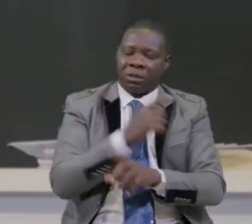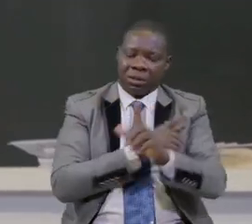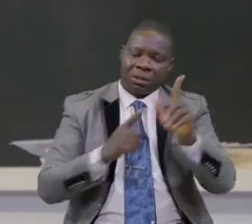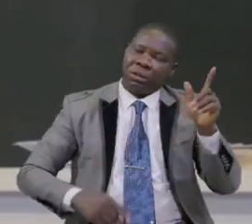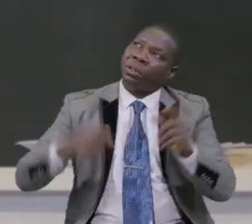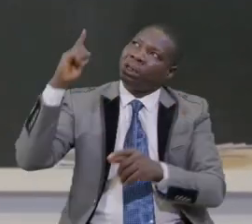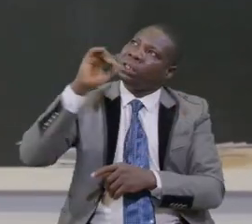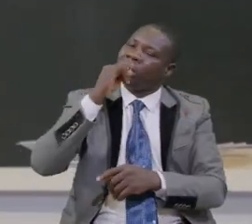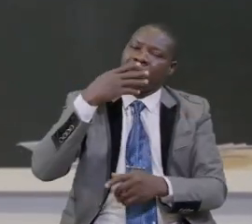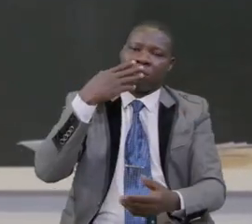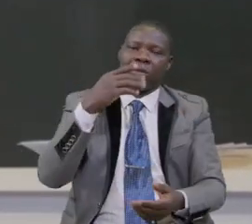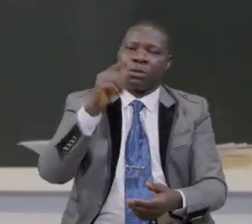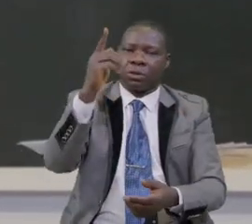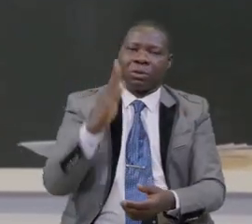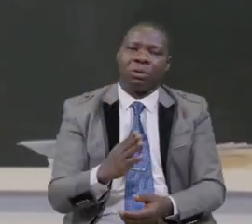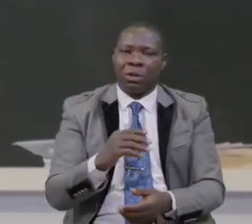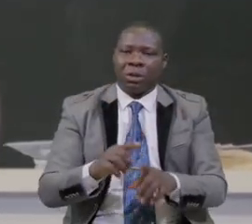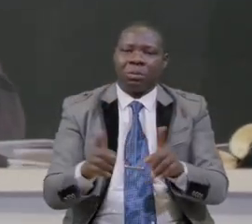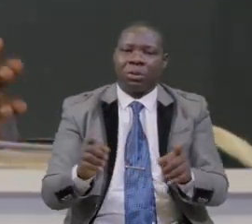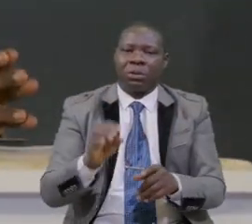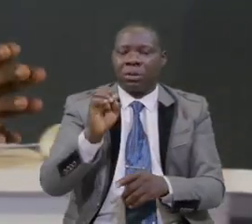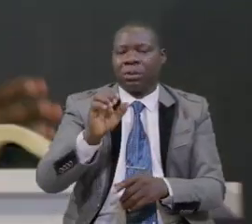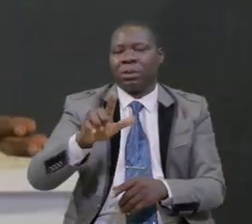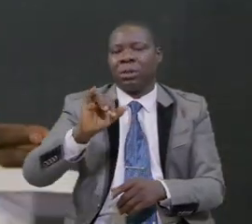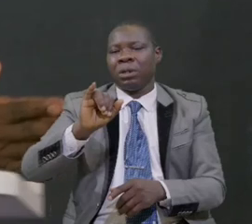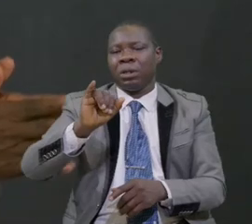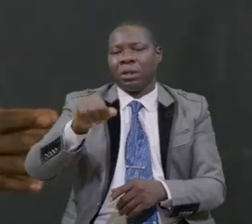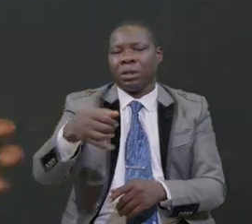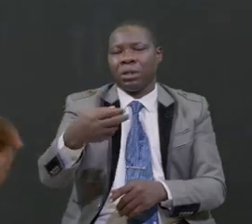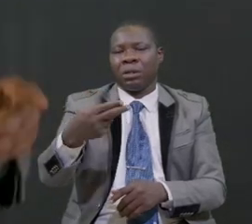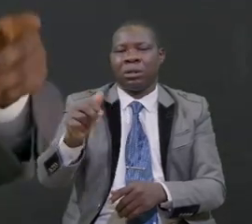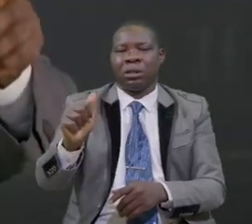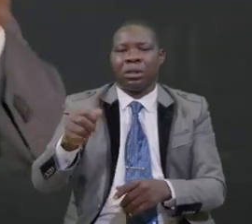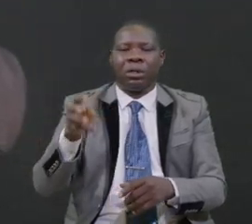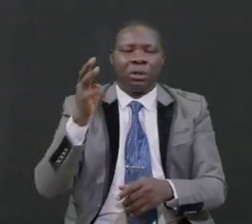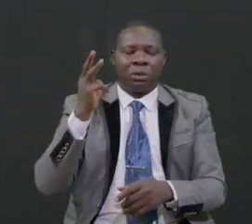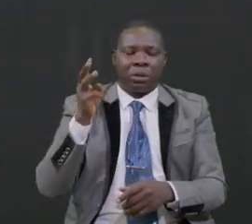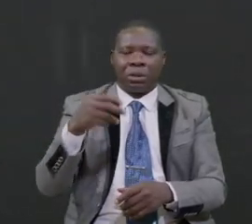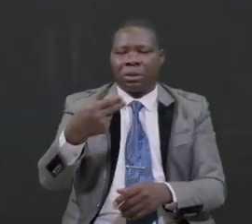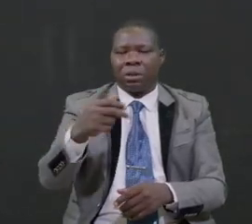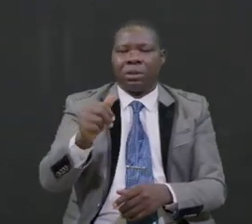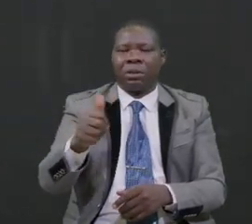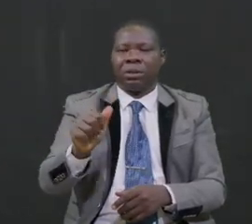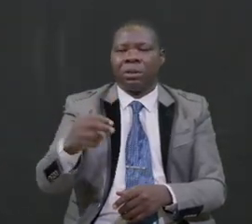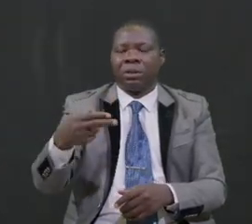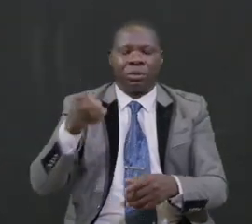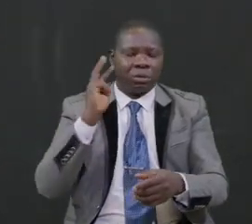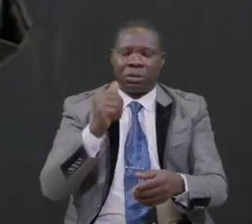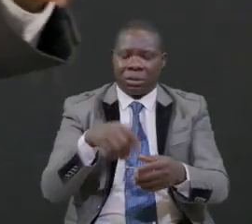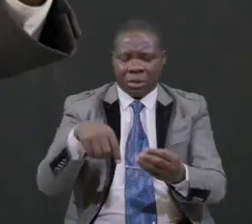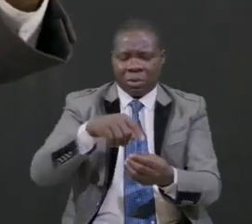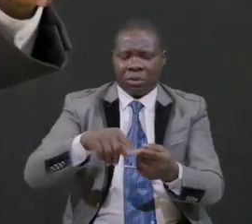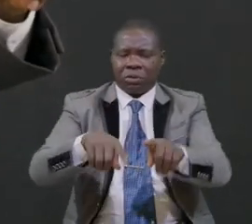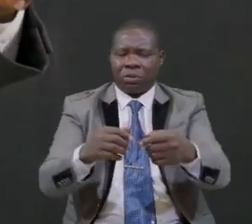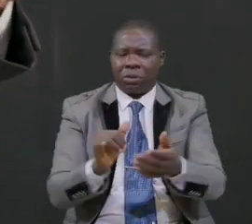Dieu. Élie était sur le point de partir. Voilà pourquoi Dieu lui a dit, tu vas